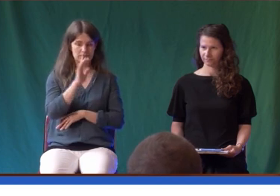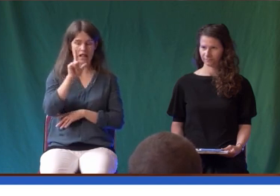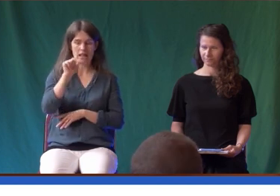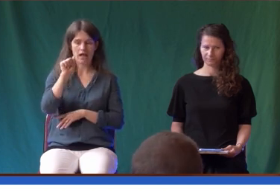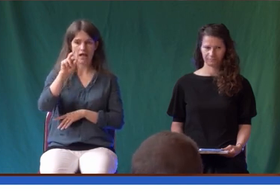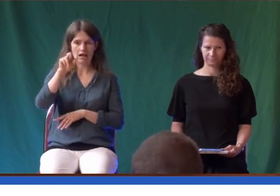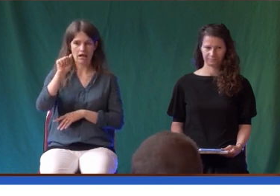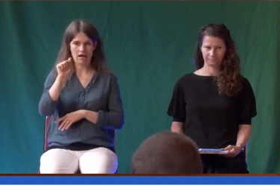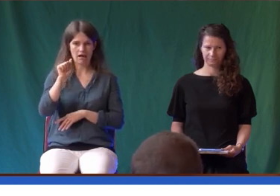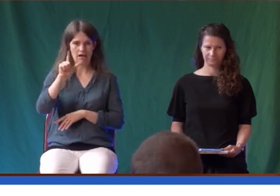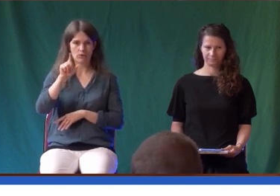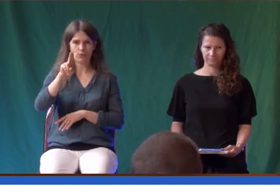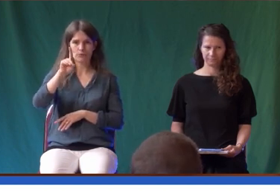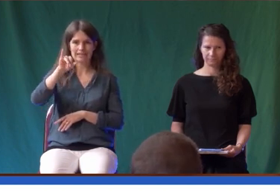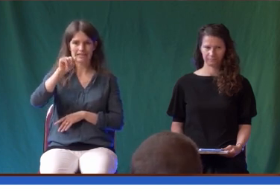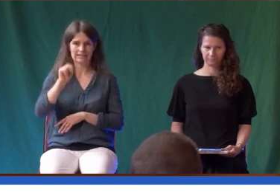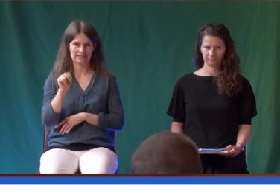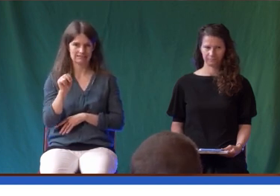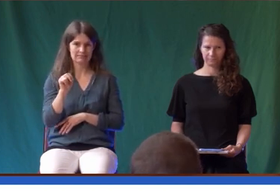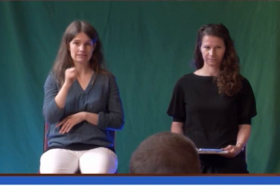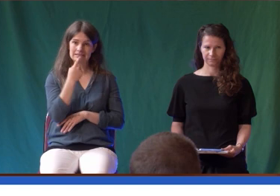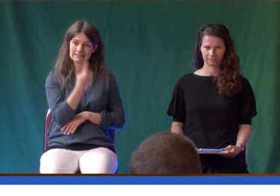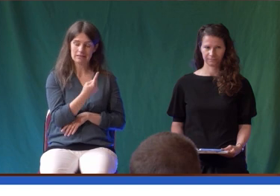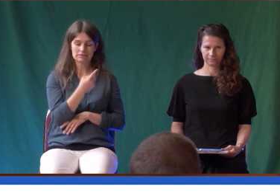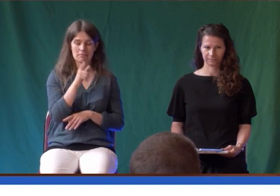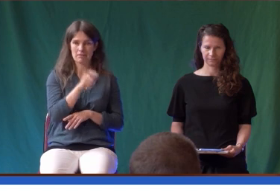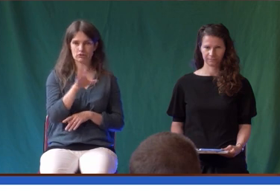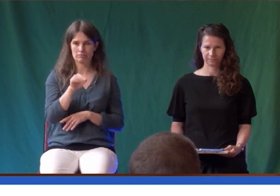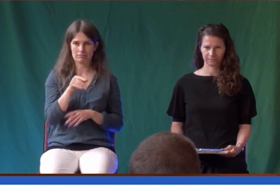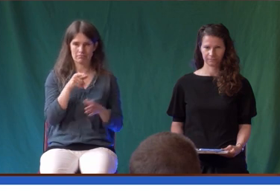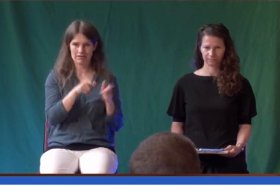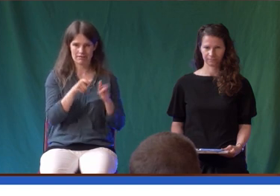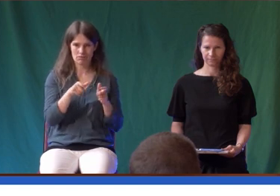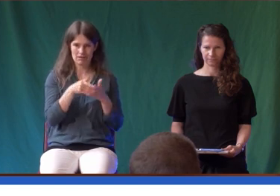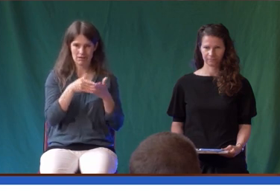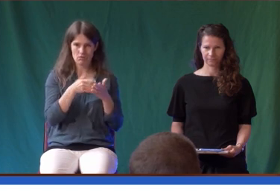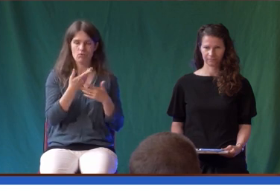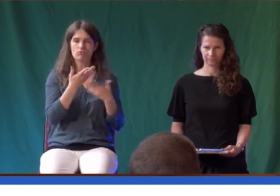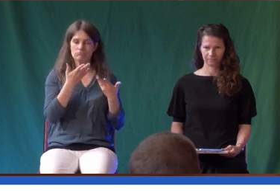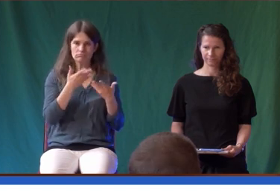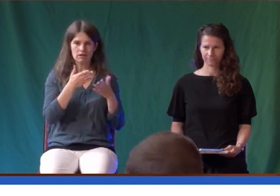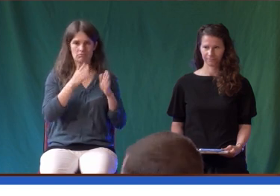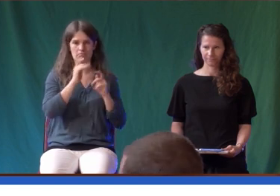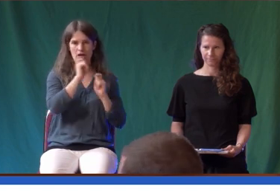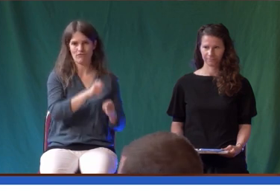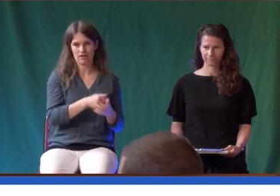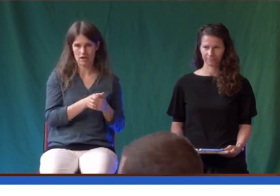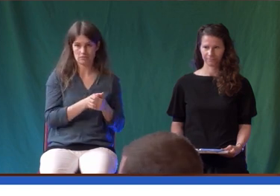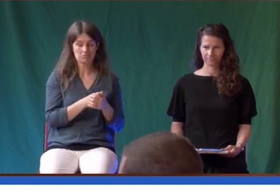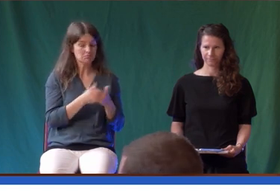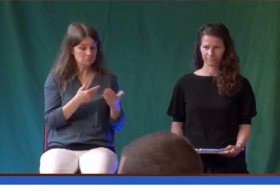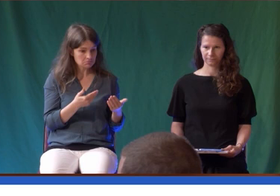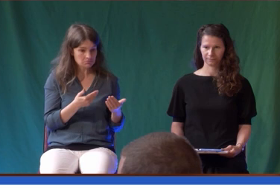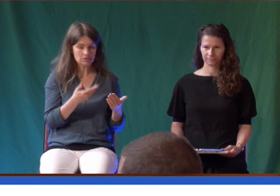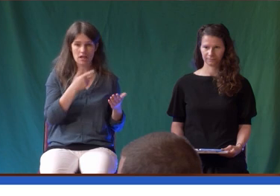Beauftragte für Menschen mit Behinderung in der Stadt Leipzig sie macht sich für die Teilhabe von Menschen mit